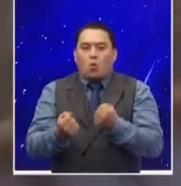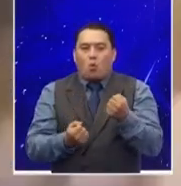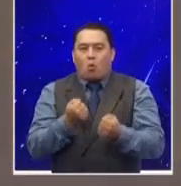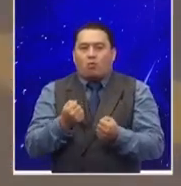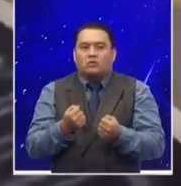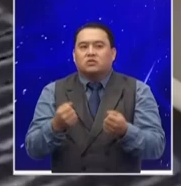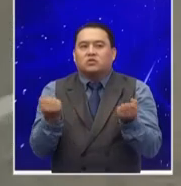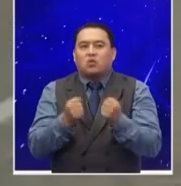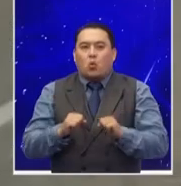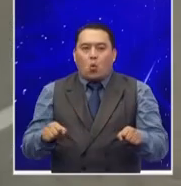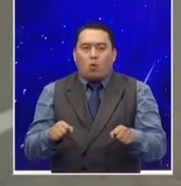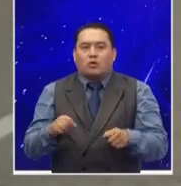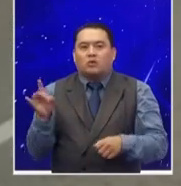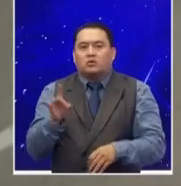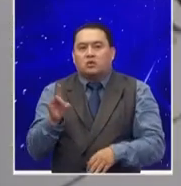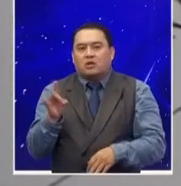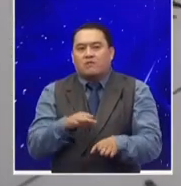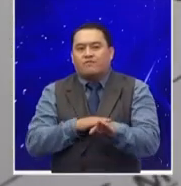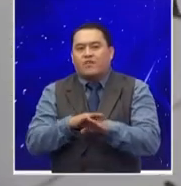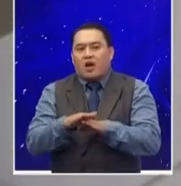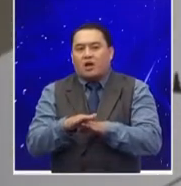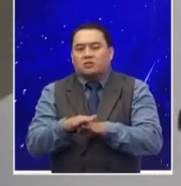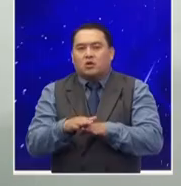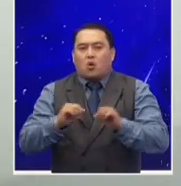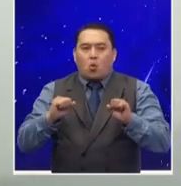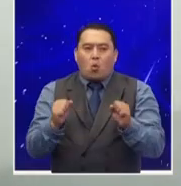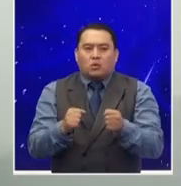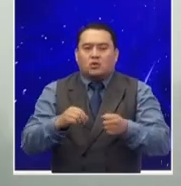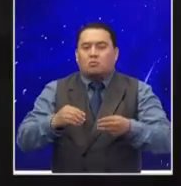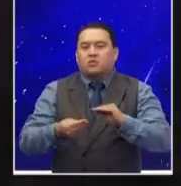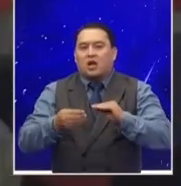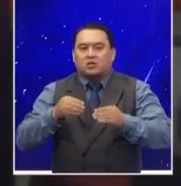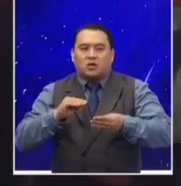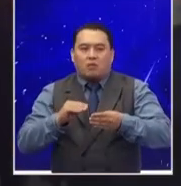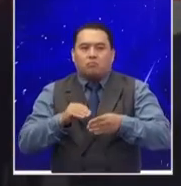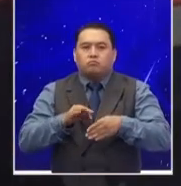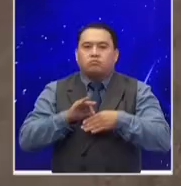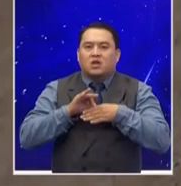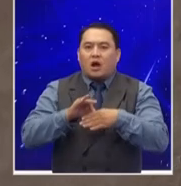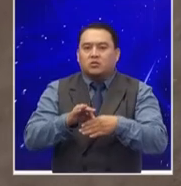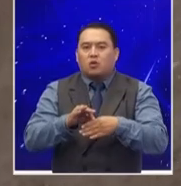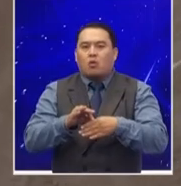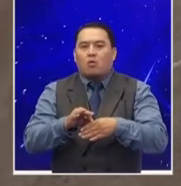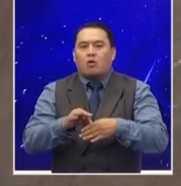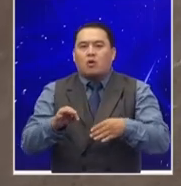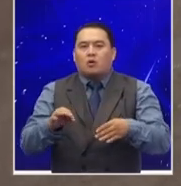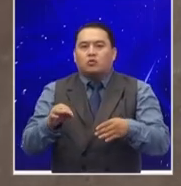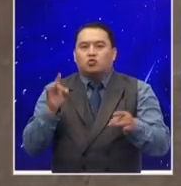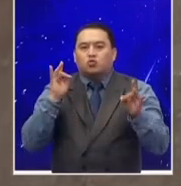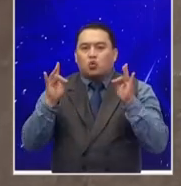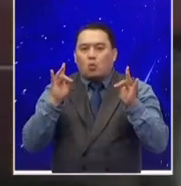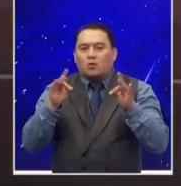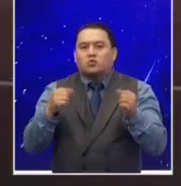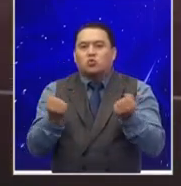определенной скорости шумовой разметкой, выполненной из холодного пластика. При проезде транспортного средства по шумовой полосе